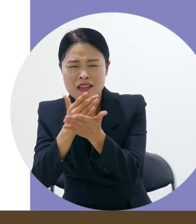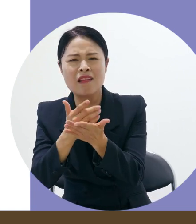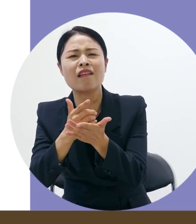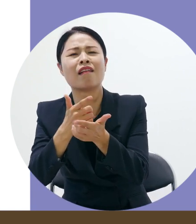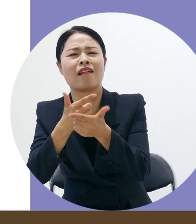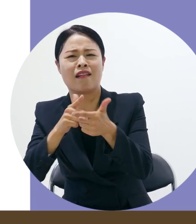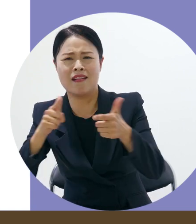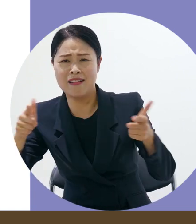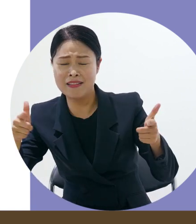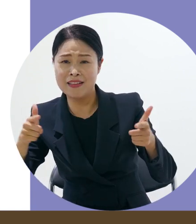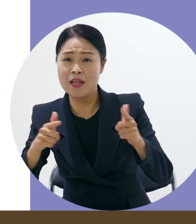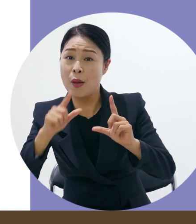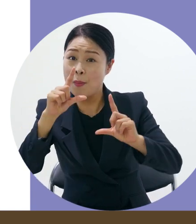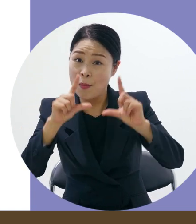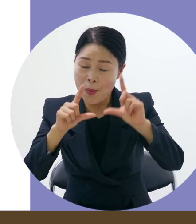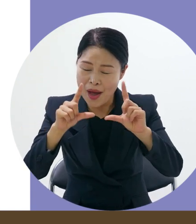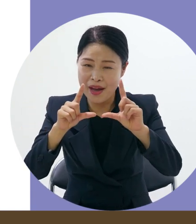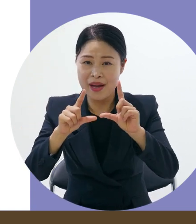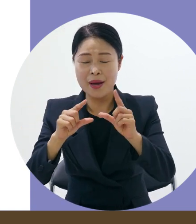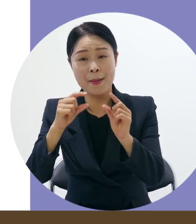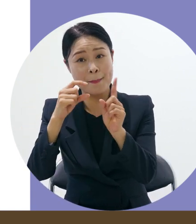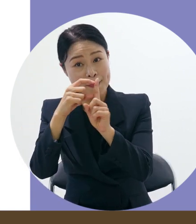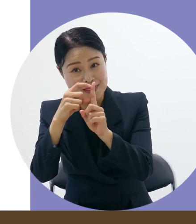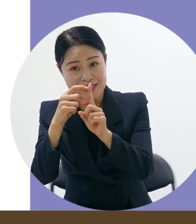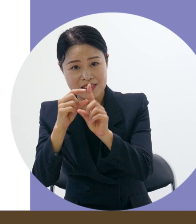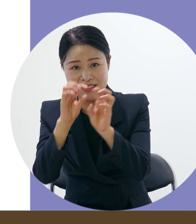명칭은 다를 수 있습니다.